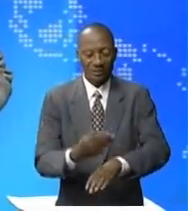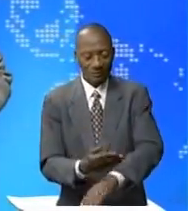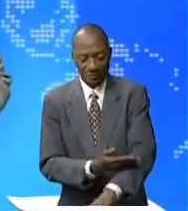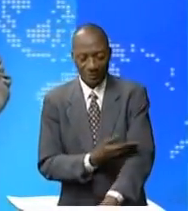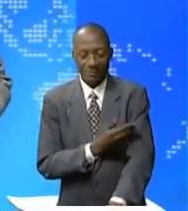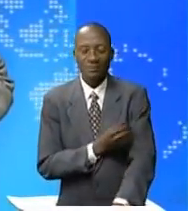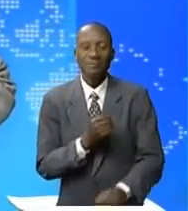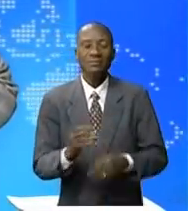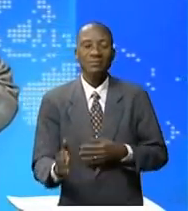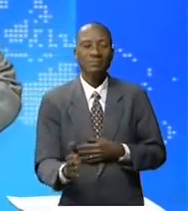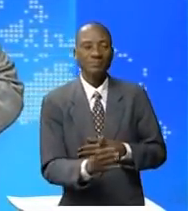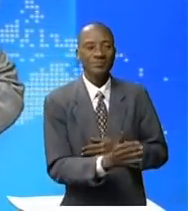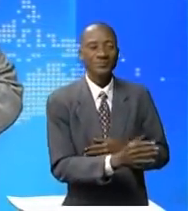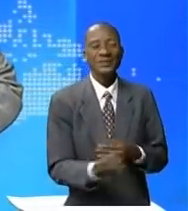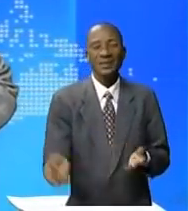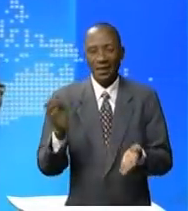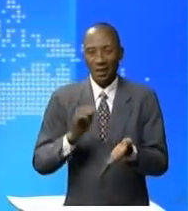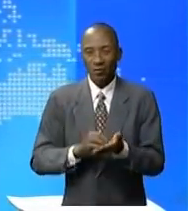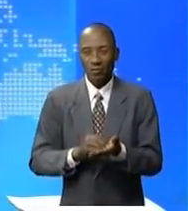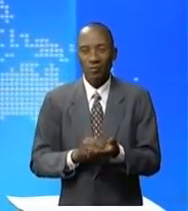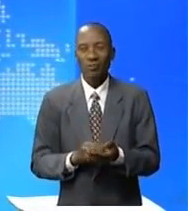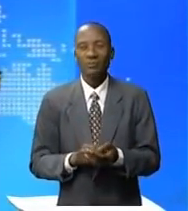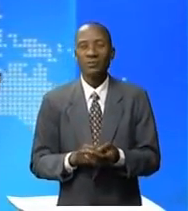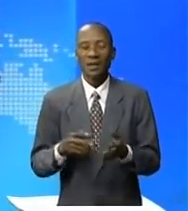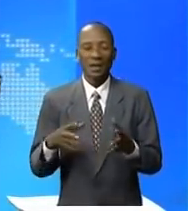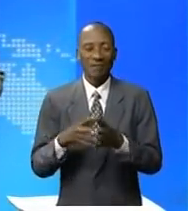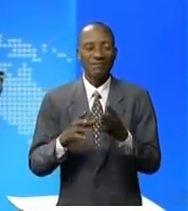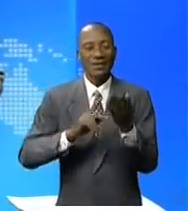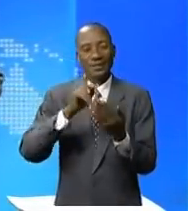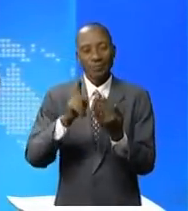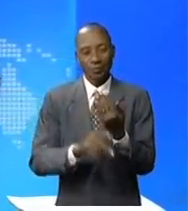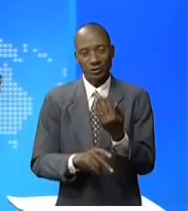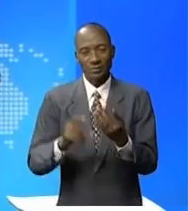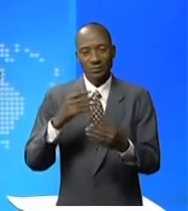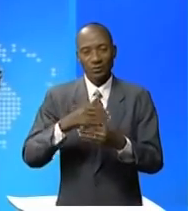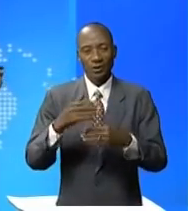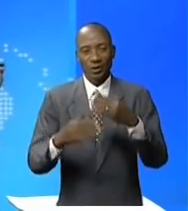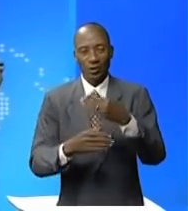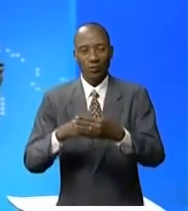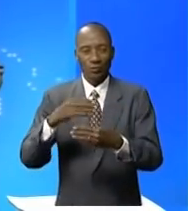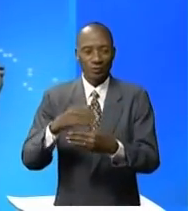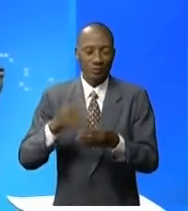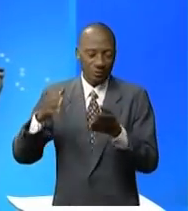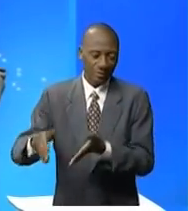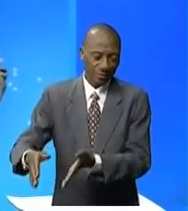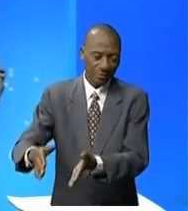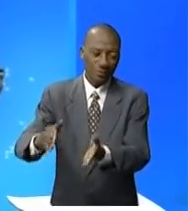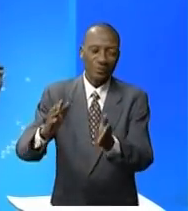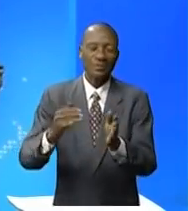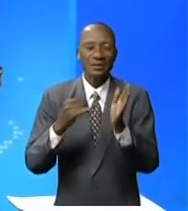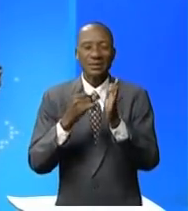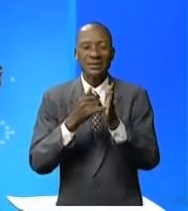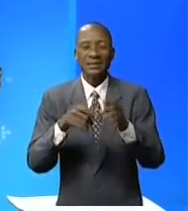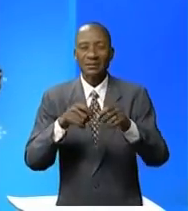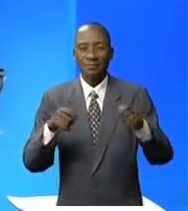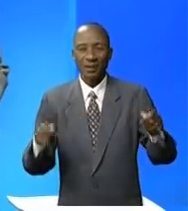en infrastructure ou dans le cadre du projet Chilegelo, les travaux de construction d'un dallo long de 6 mètres devant relier le